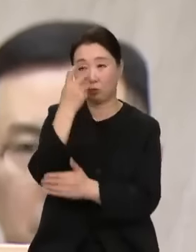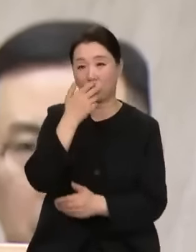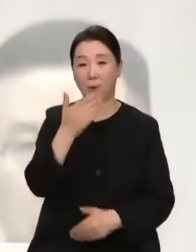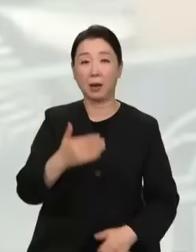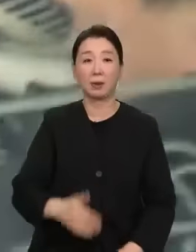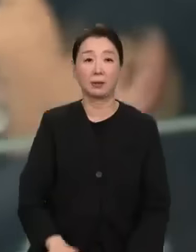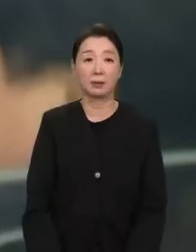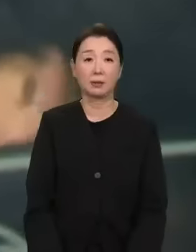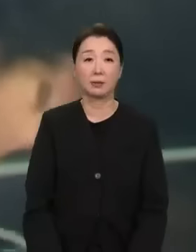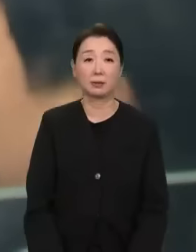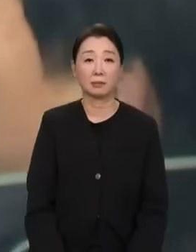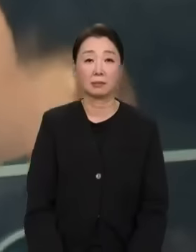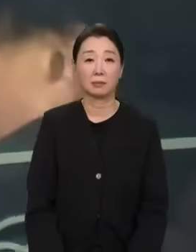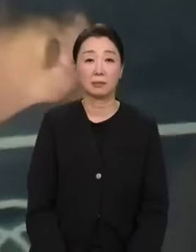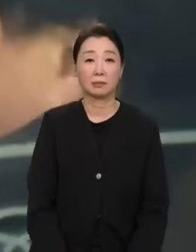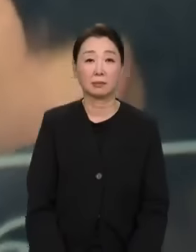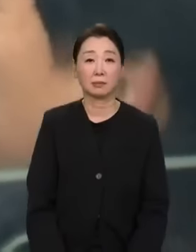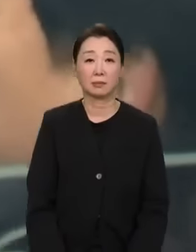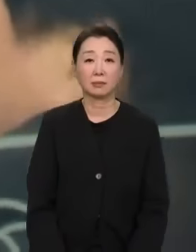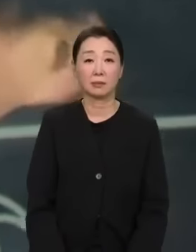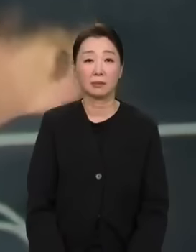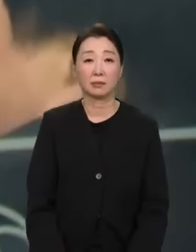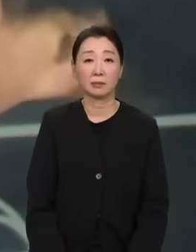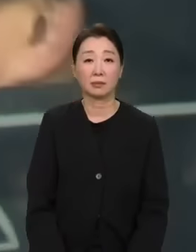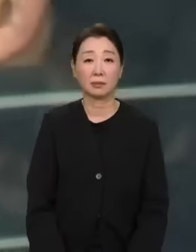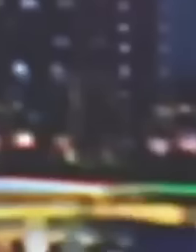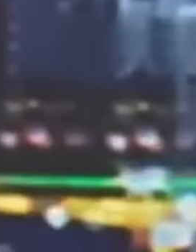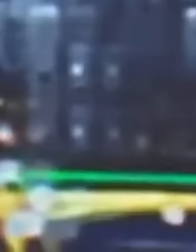있습니다. JTBC 조혜연입니다.